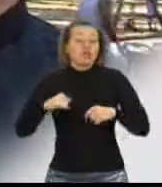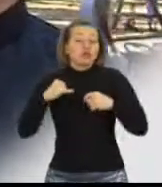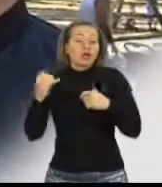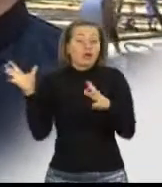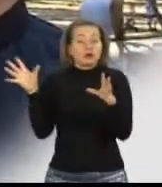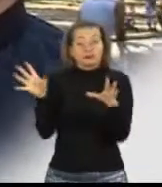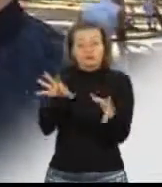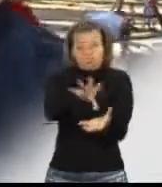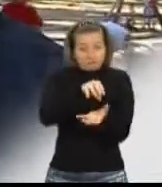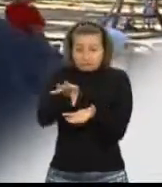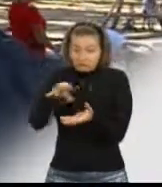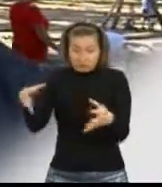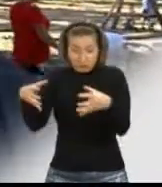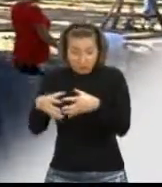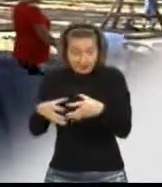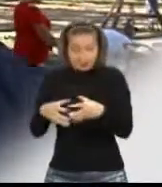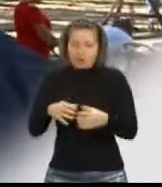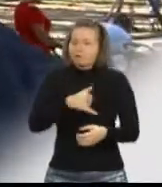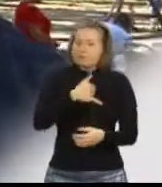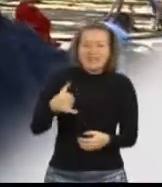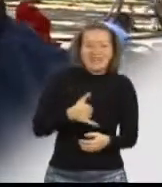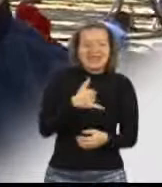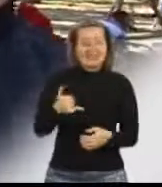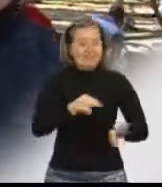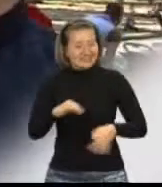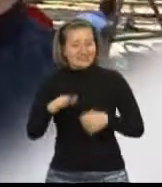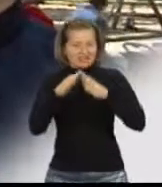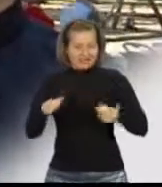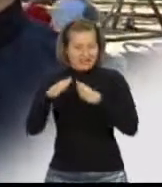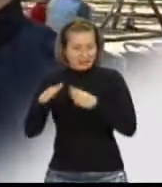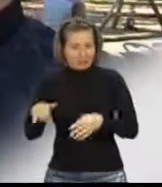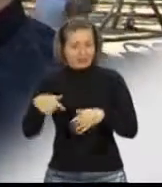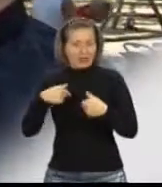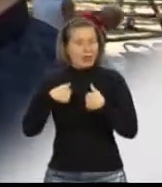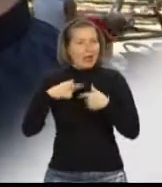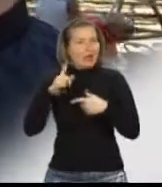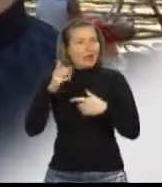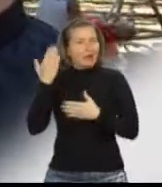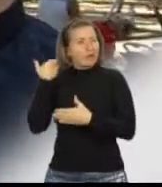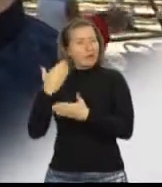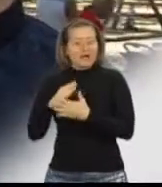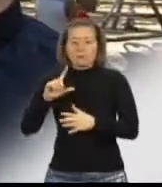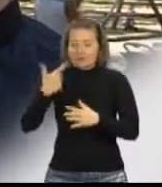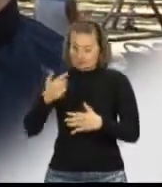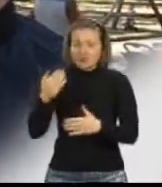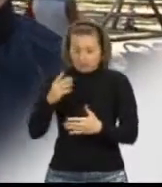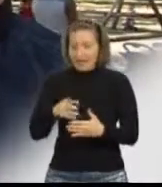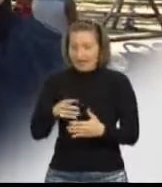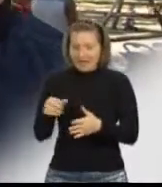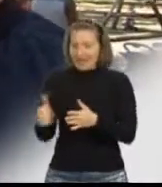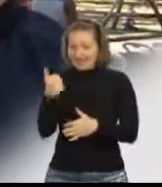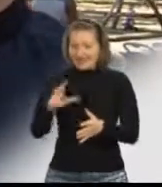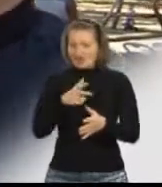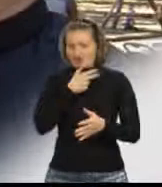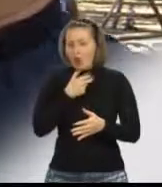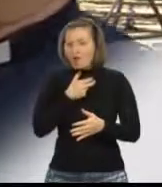évben szerveznek egy tábort. A mi egyházmegyénkben most már másodszor vannak, emlékszem rá, egyszer már Csopakon találkoztunk